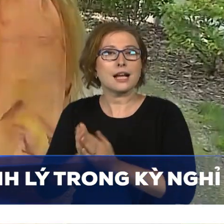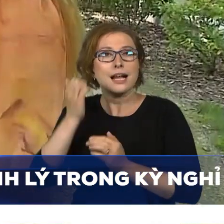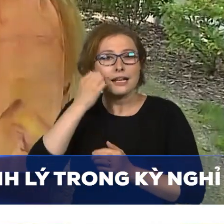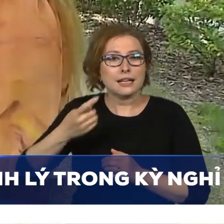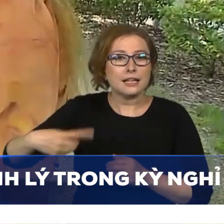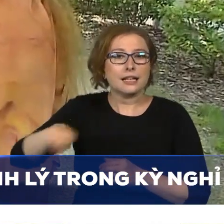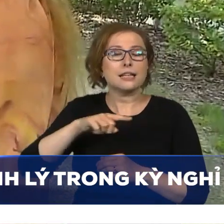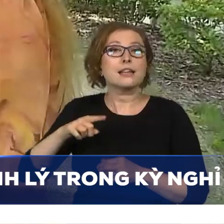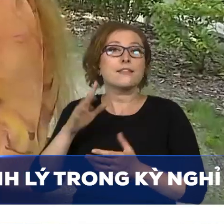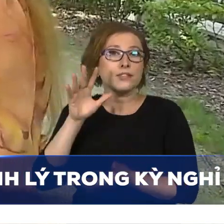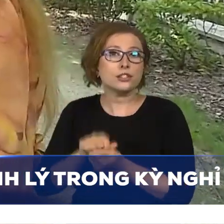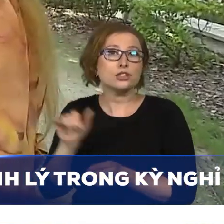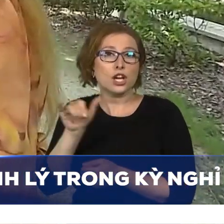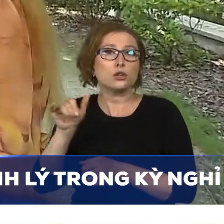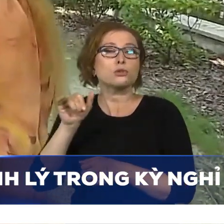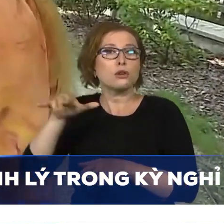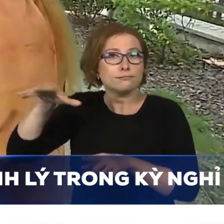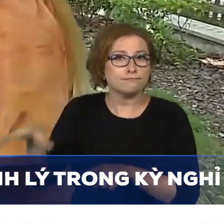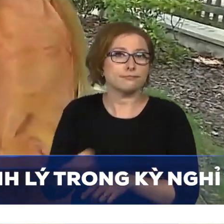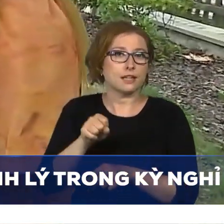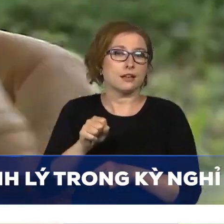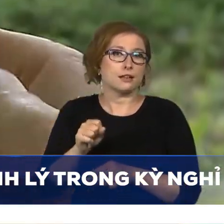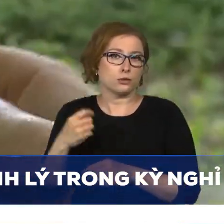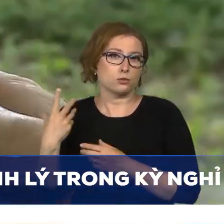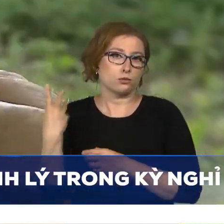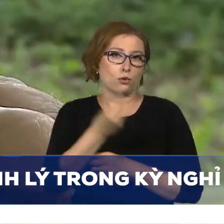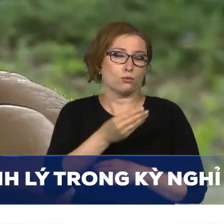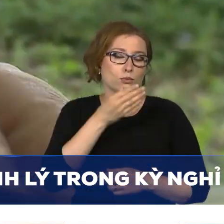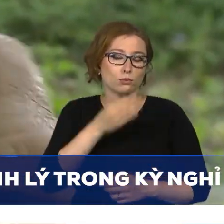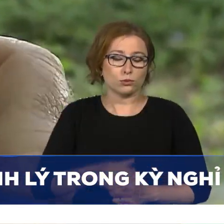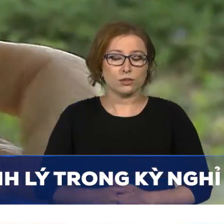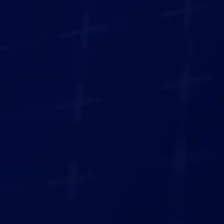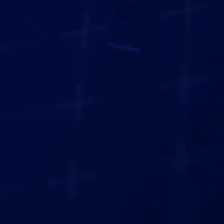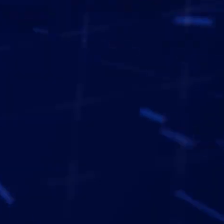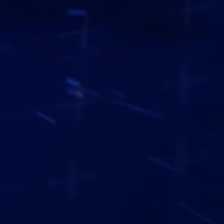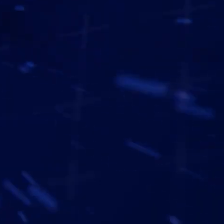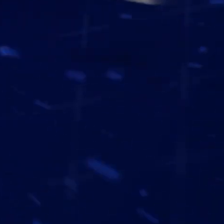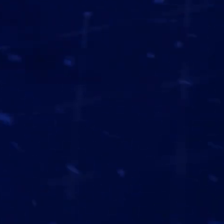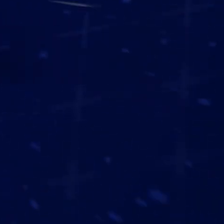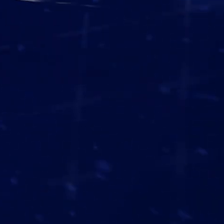Bà tin rằng sẽ có người mang giúp vali của bà sang Séc.